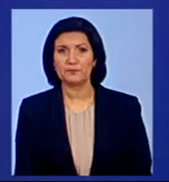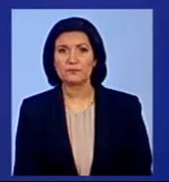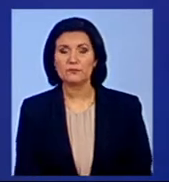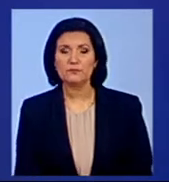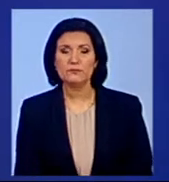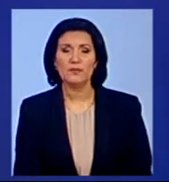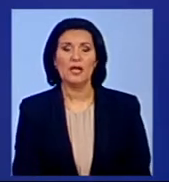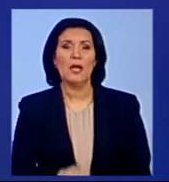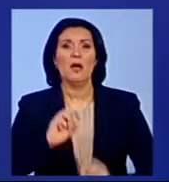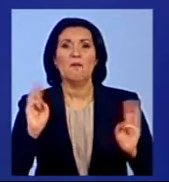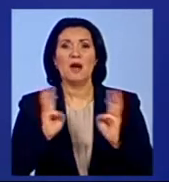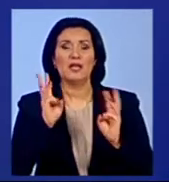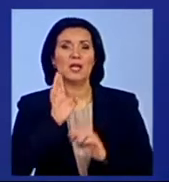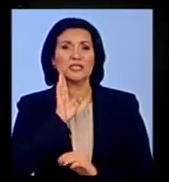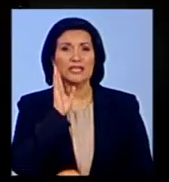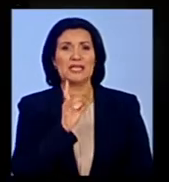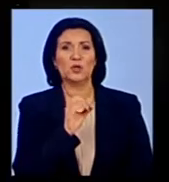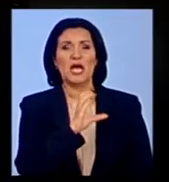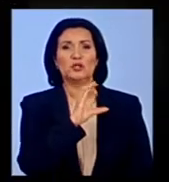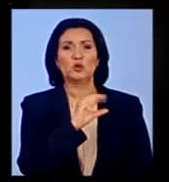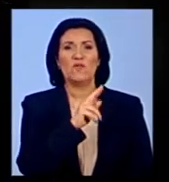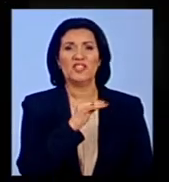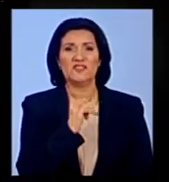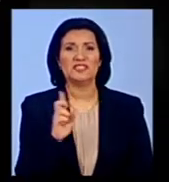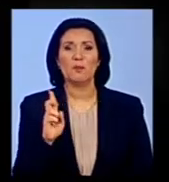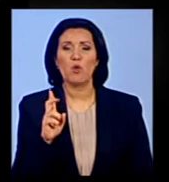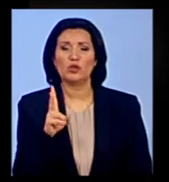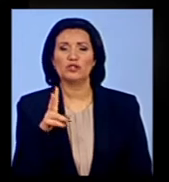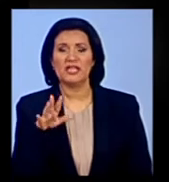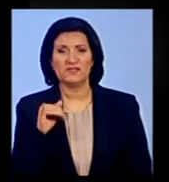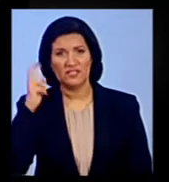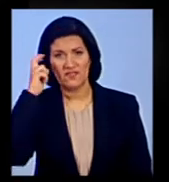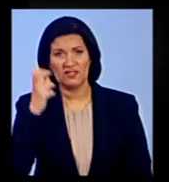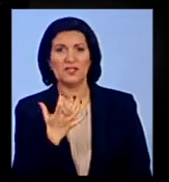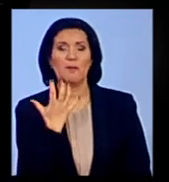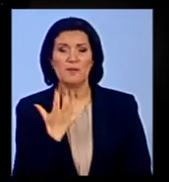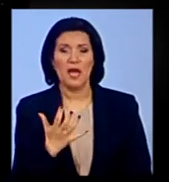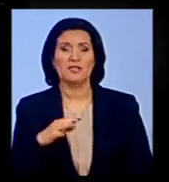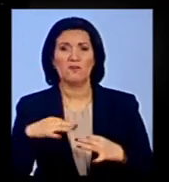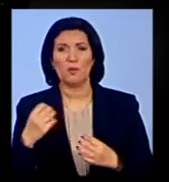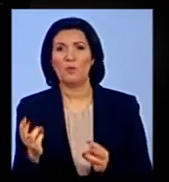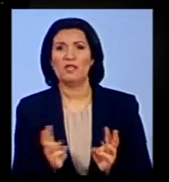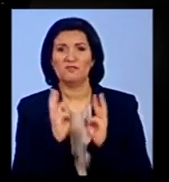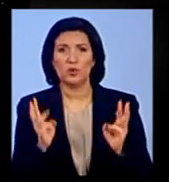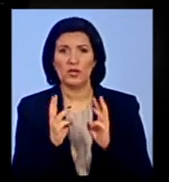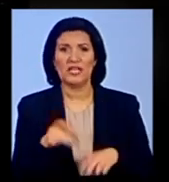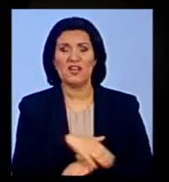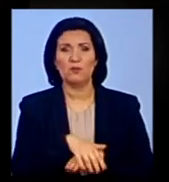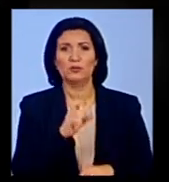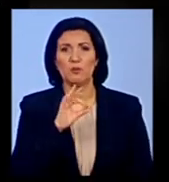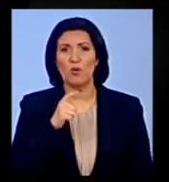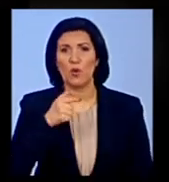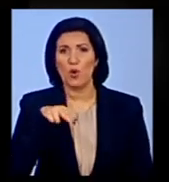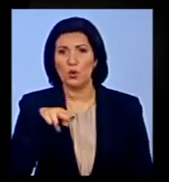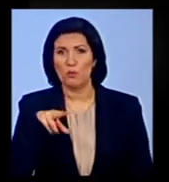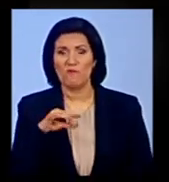Палало зранку і на Софіївській, і Борщагівці у Києві. 5 автомобілів згоріли в житловому комплексі «Софія» на вулиці Боголюбова. Поранених не було.